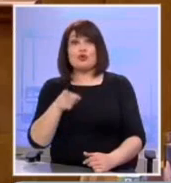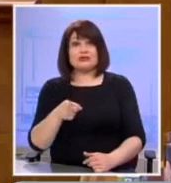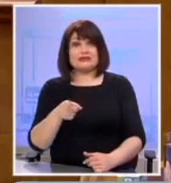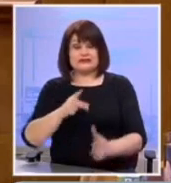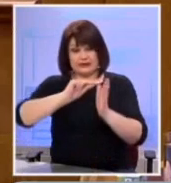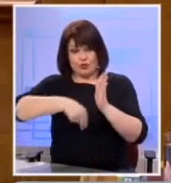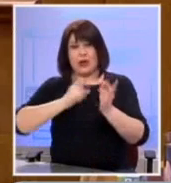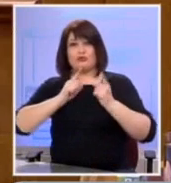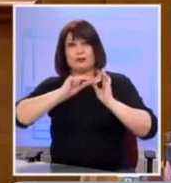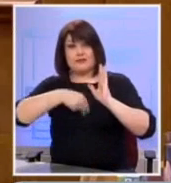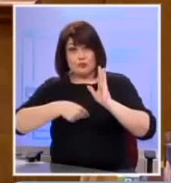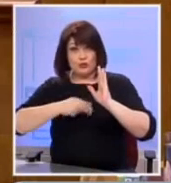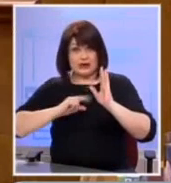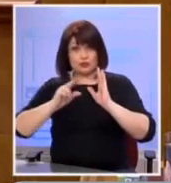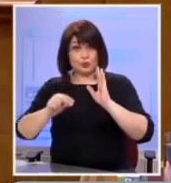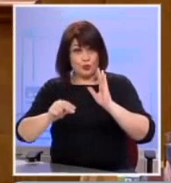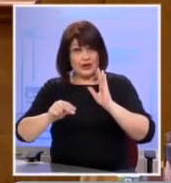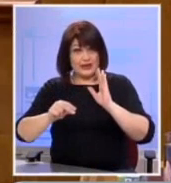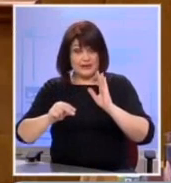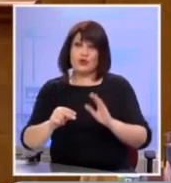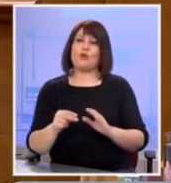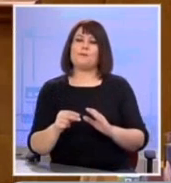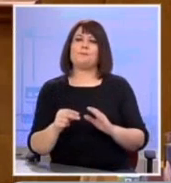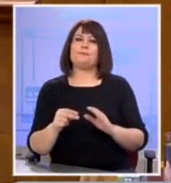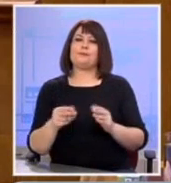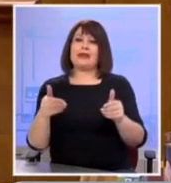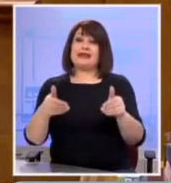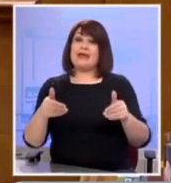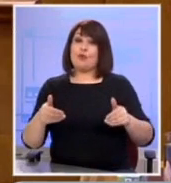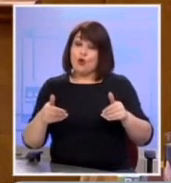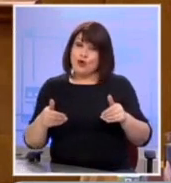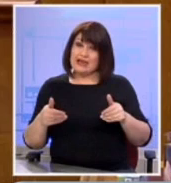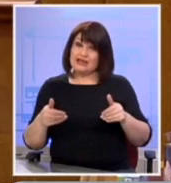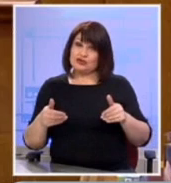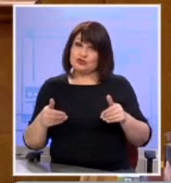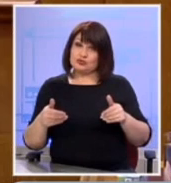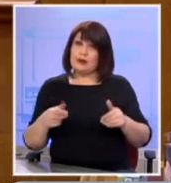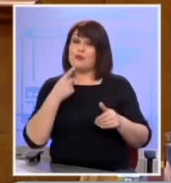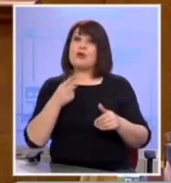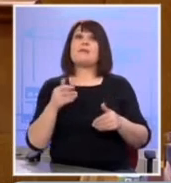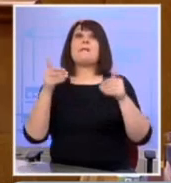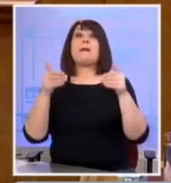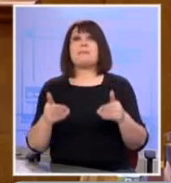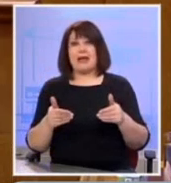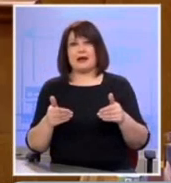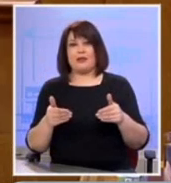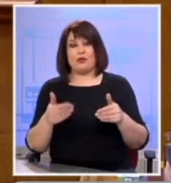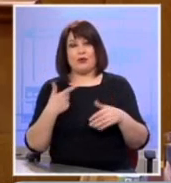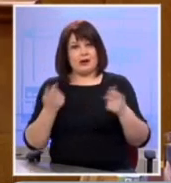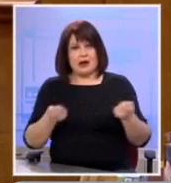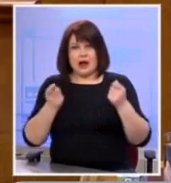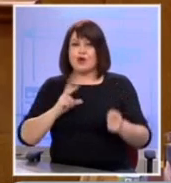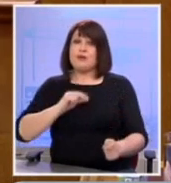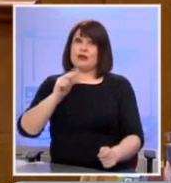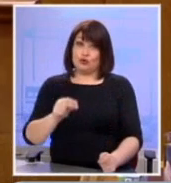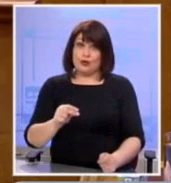υπογράψουμε μνημόνια, να πάμε να υποχωρήσουμε από τις κόκκινες γραμμές τις οποίες έχουμε βάλει και να γίνουμε ίδιοι με